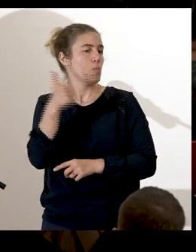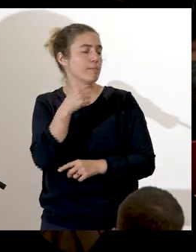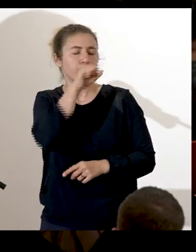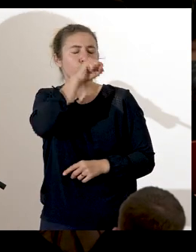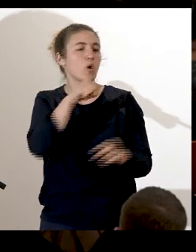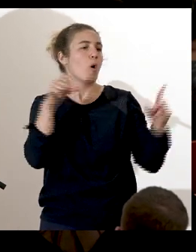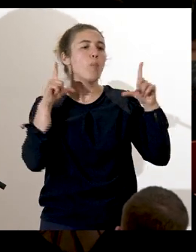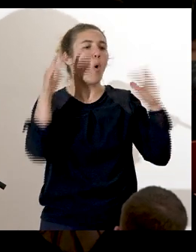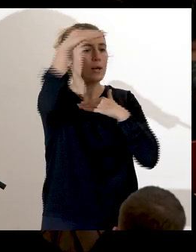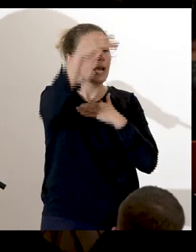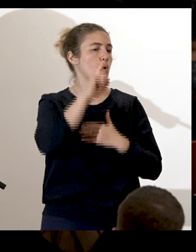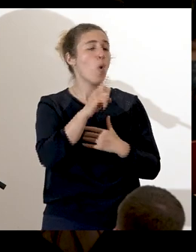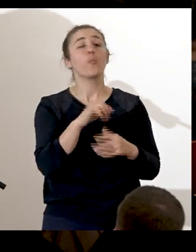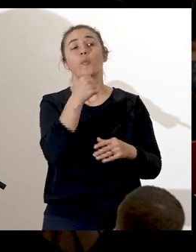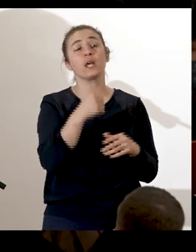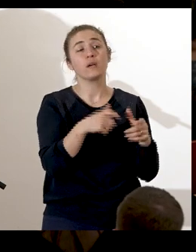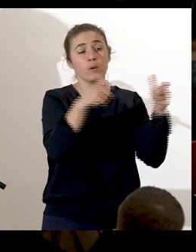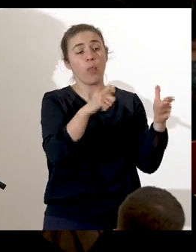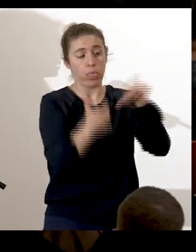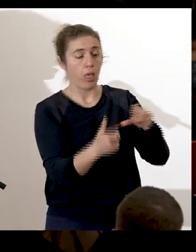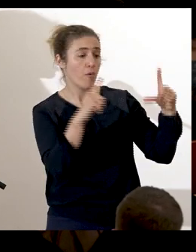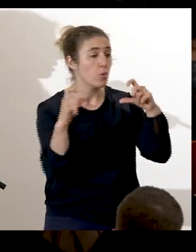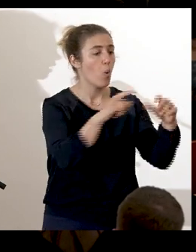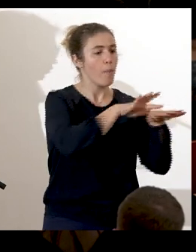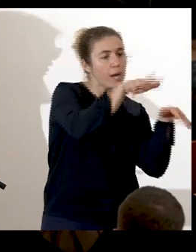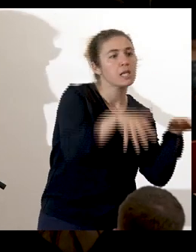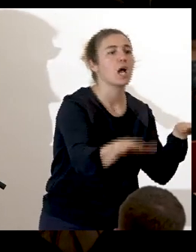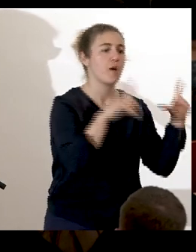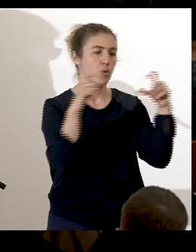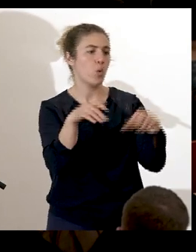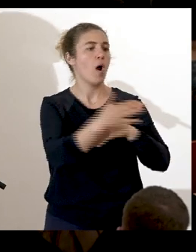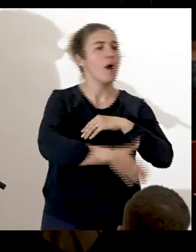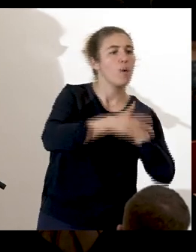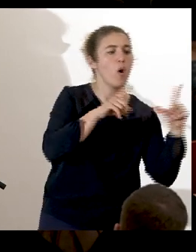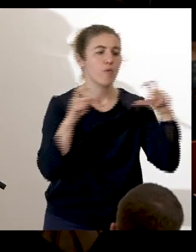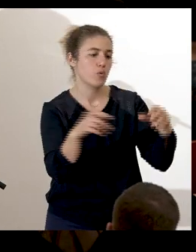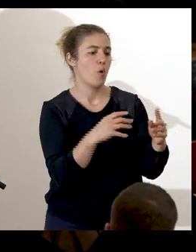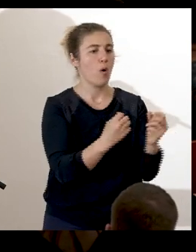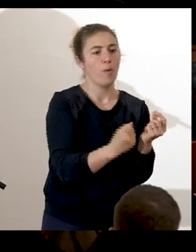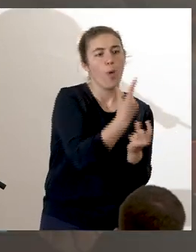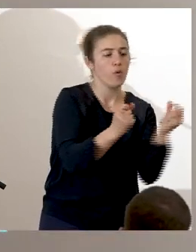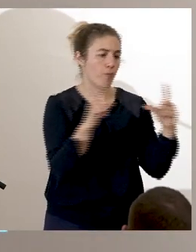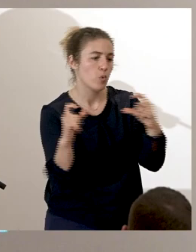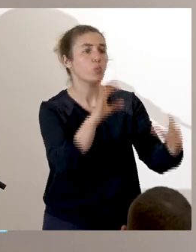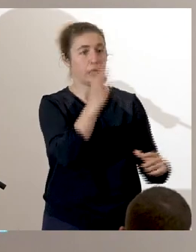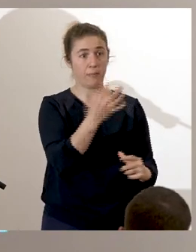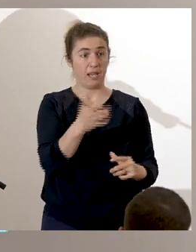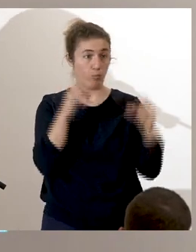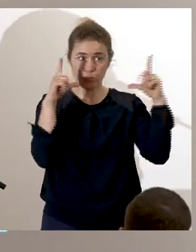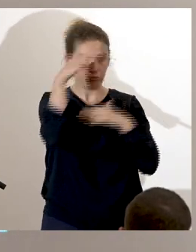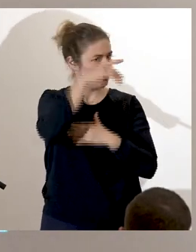Il photographiait des vestiges, des monuments, des paysages, la faune, la flore. Mais il va